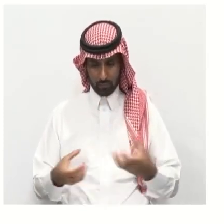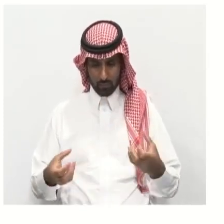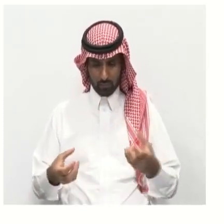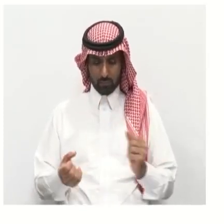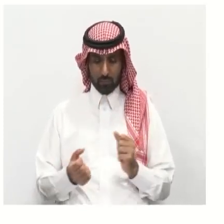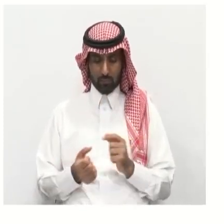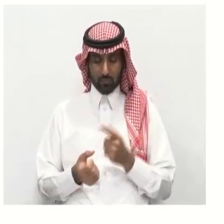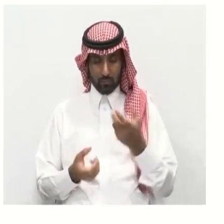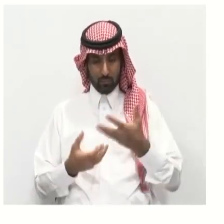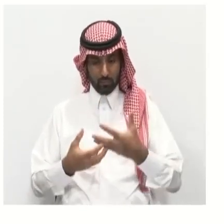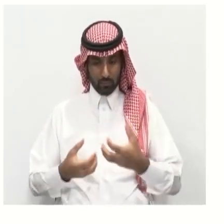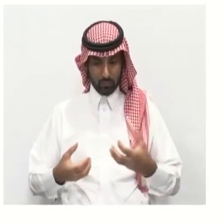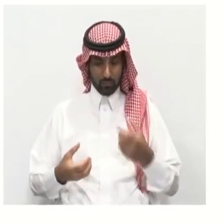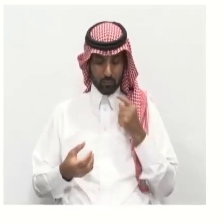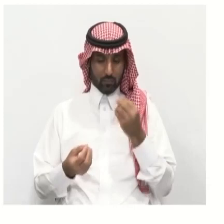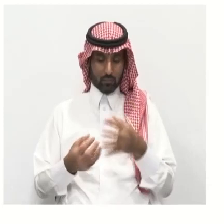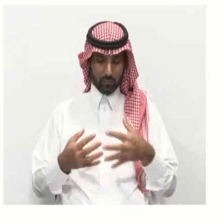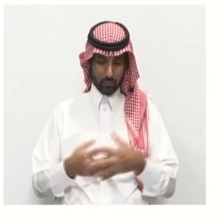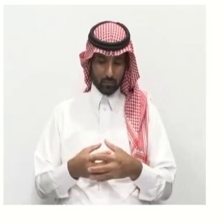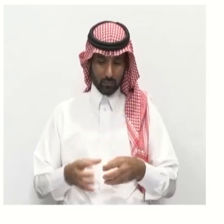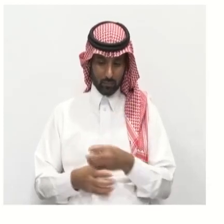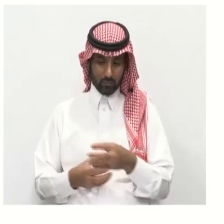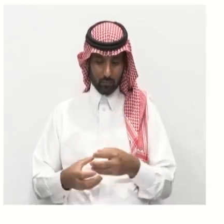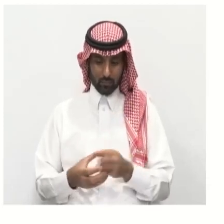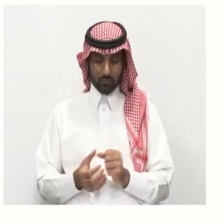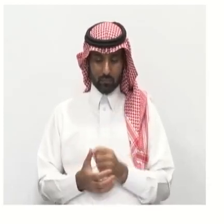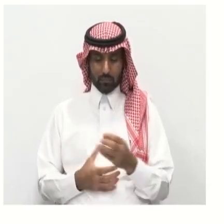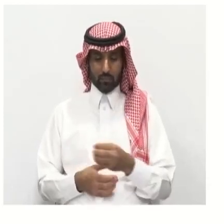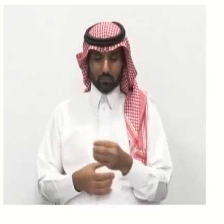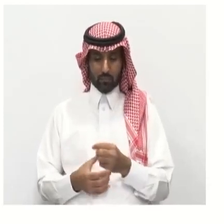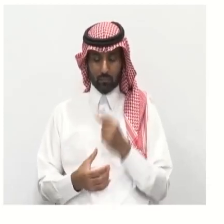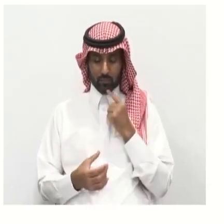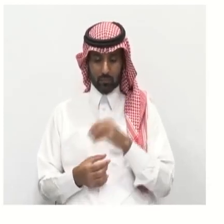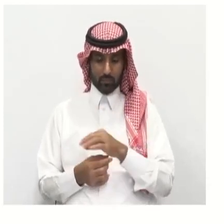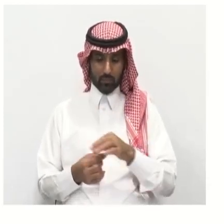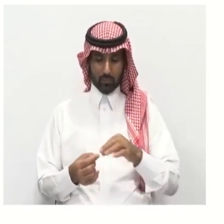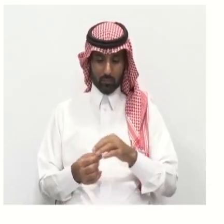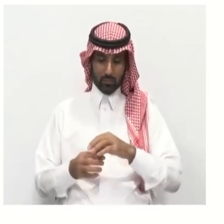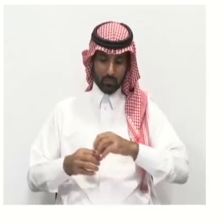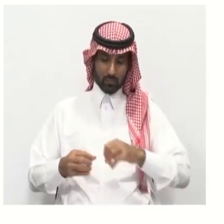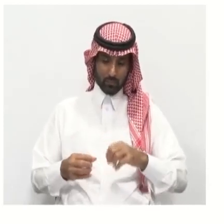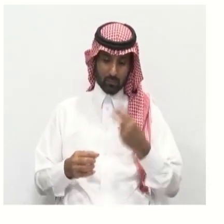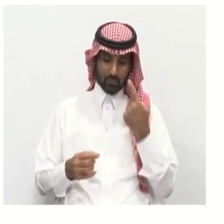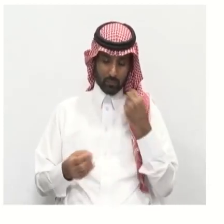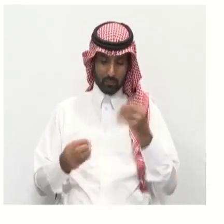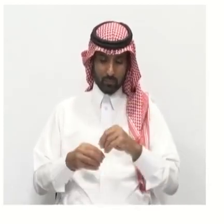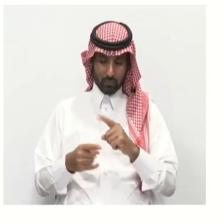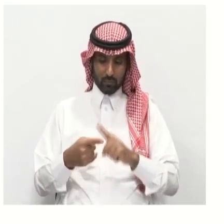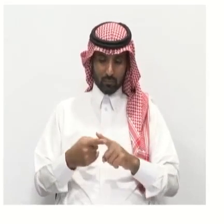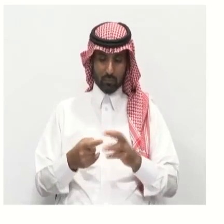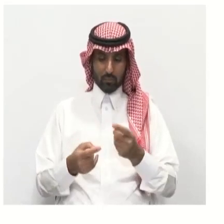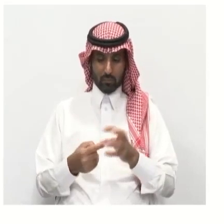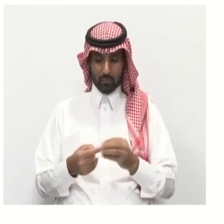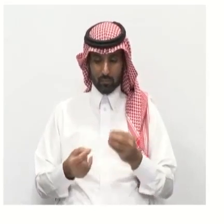المواد التي قد تذوب فيه فهي كثيره وكذلك ان بعض المركبات الجزيئيه تكون ايونات عندما تذوب